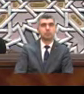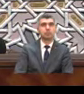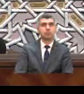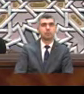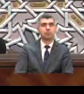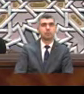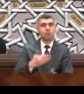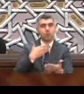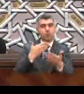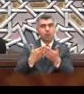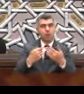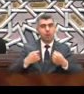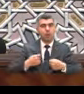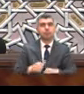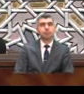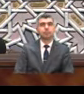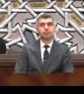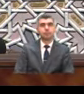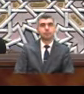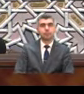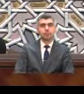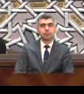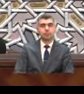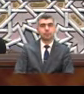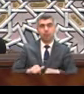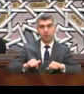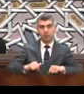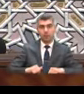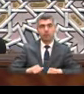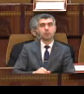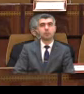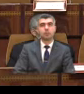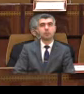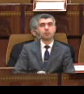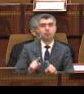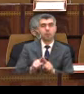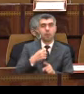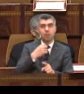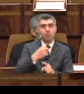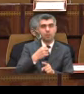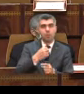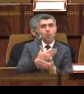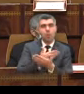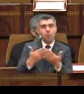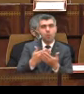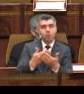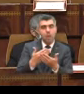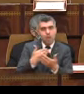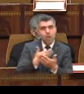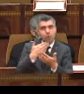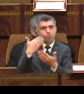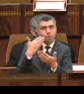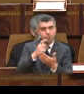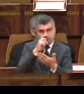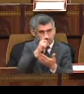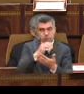شكرا سيد رئيس. سيد الوزيرة لكم أن ترفعوا رؤوسكم لا أن تستحيون.